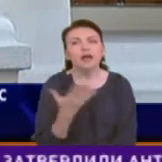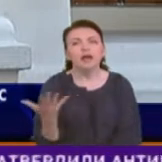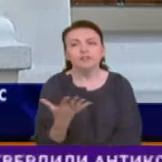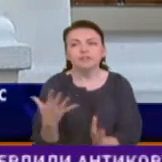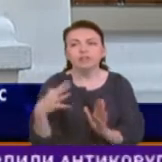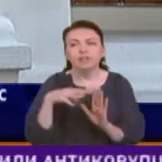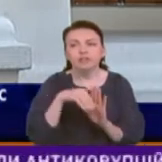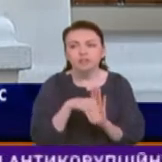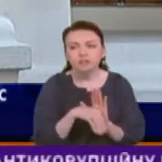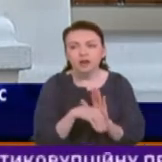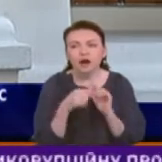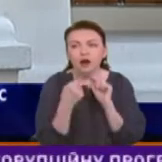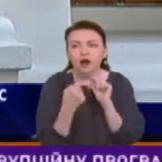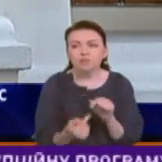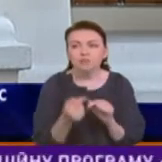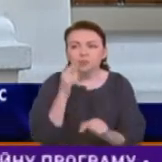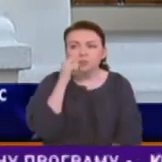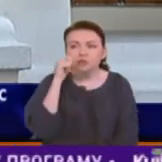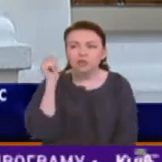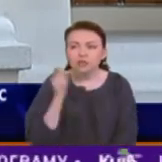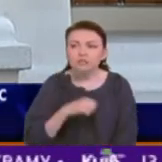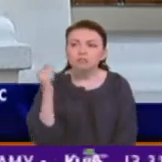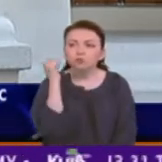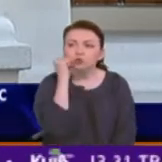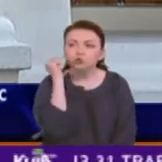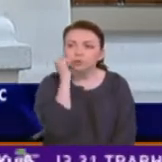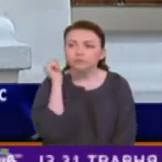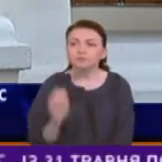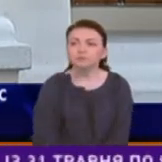влились антиукраїнські, московські.